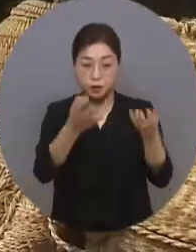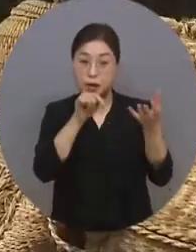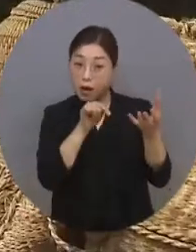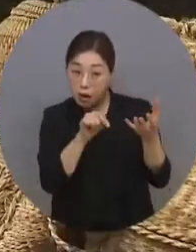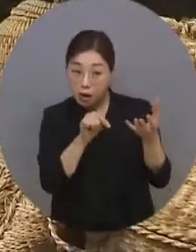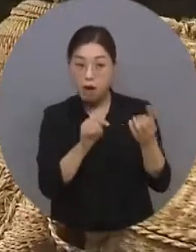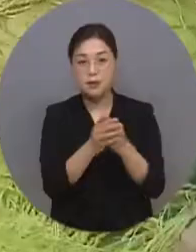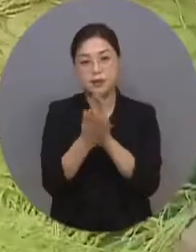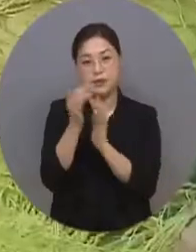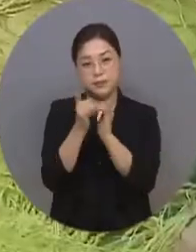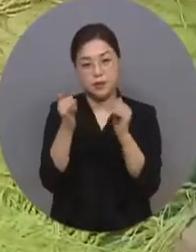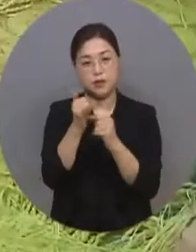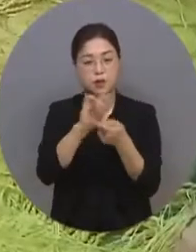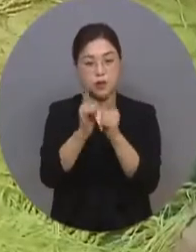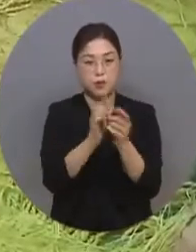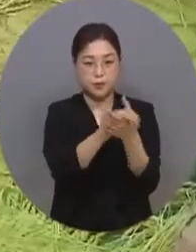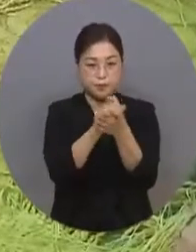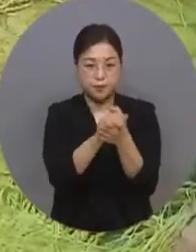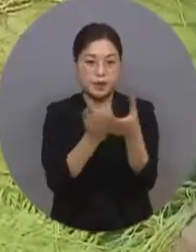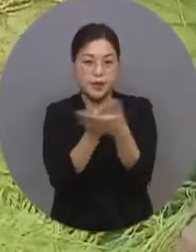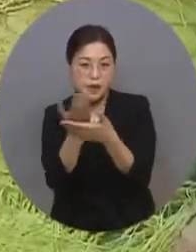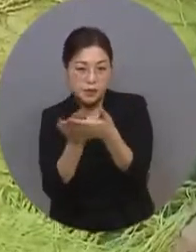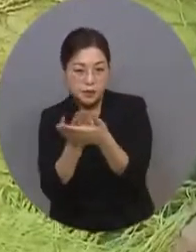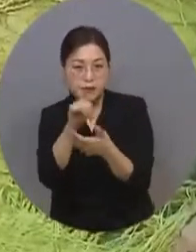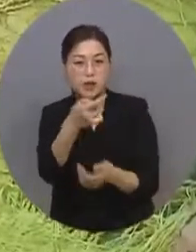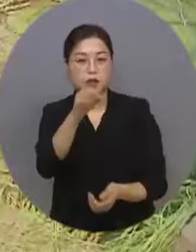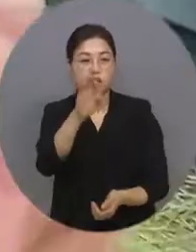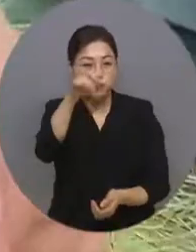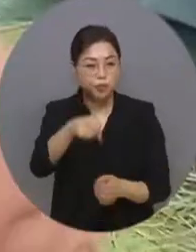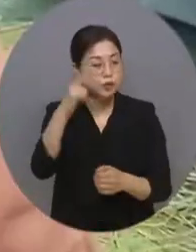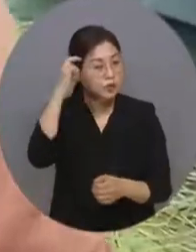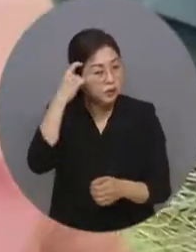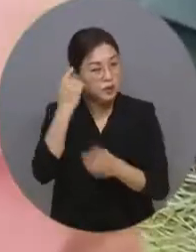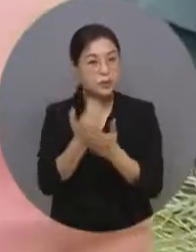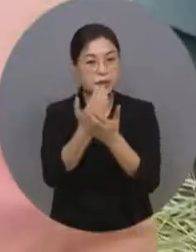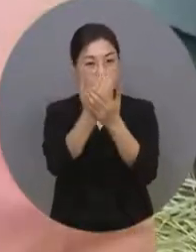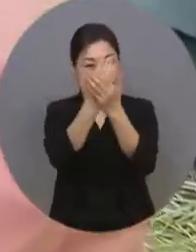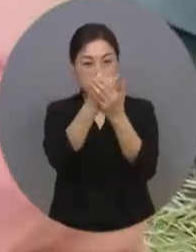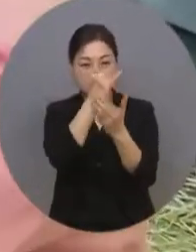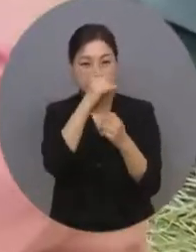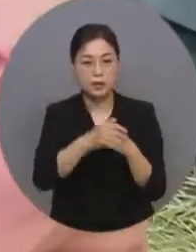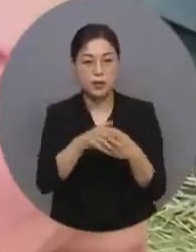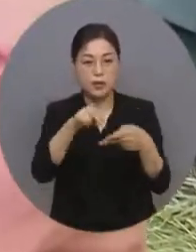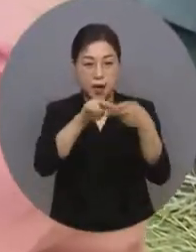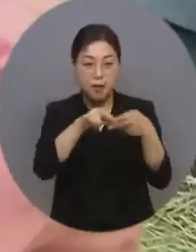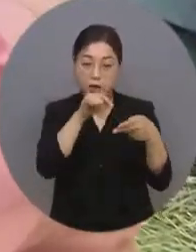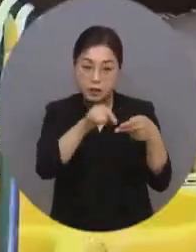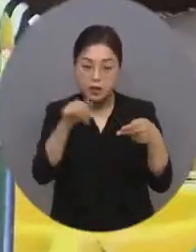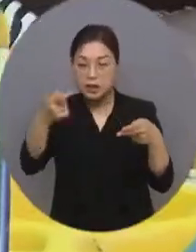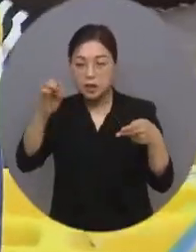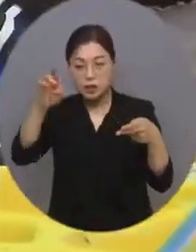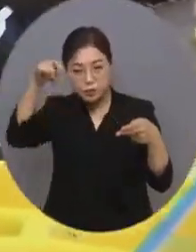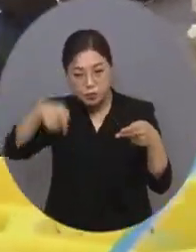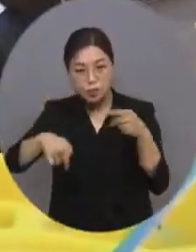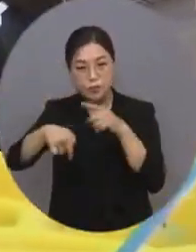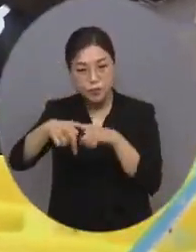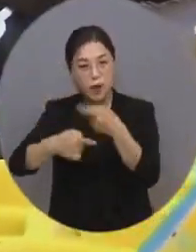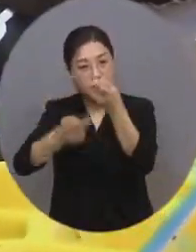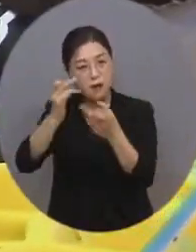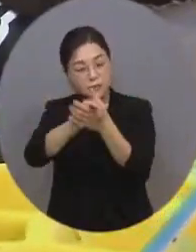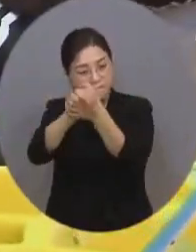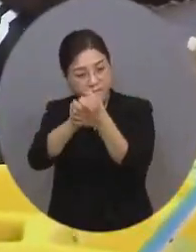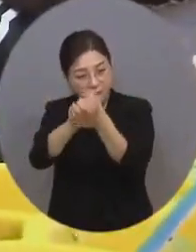통해 시민들이 우해야 나눔의 흥부 정신을 발전시키고 남원이 흉부고장임을 대회에 널리 알리는 계기가